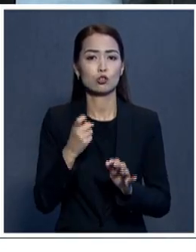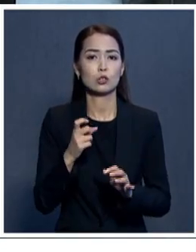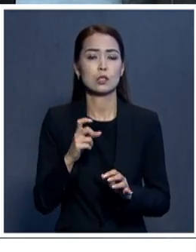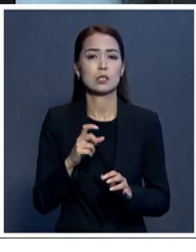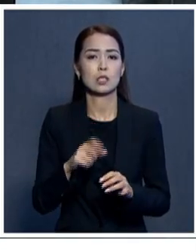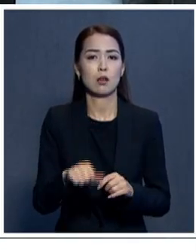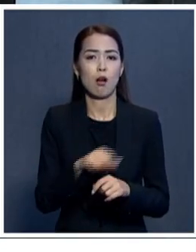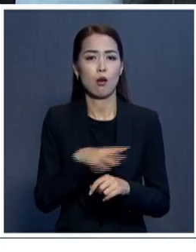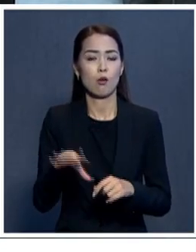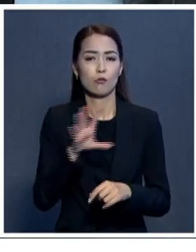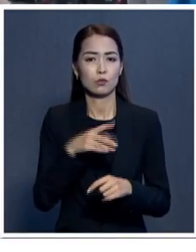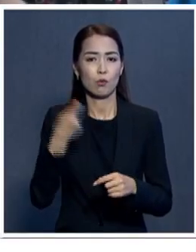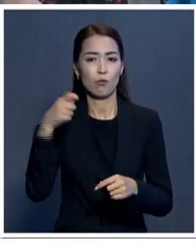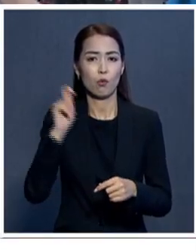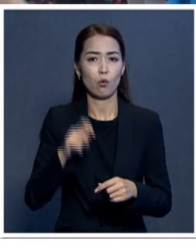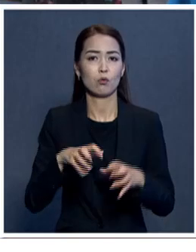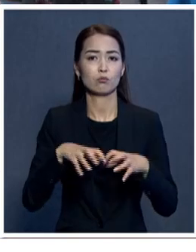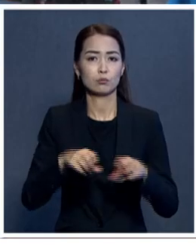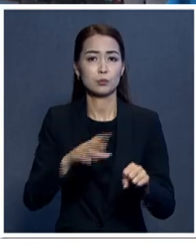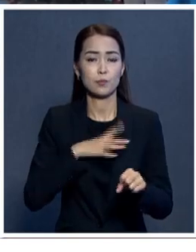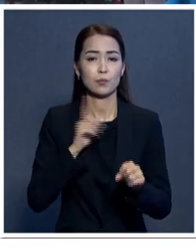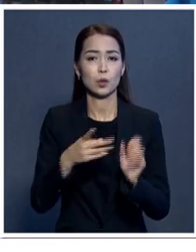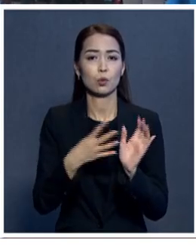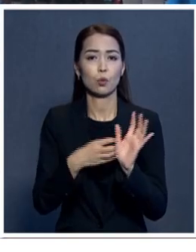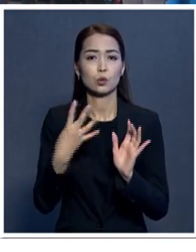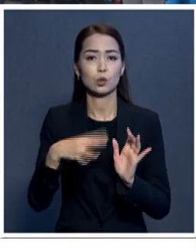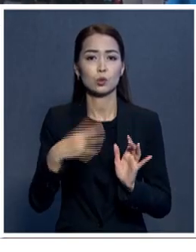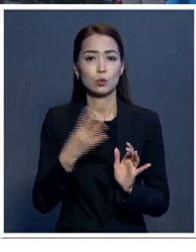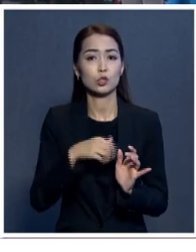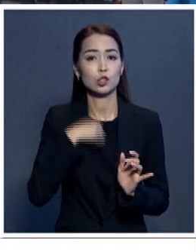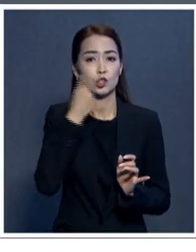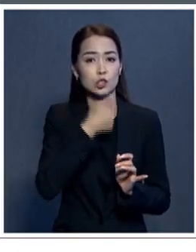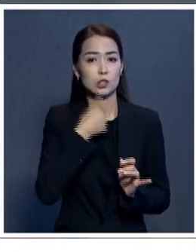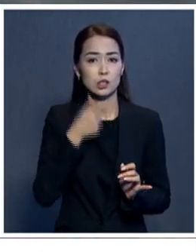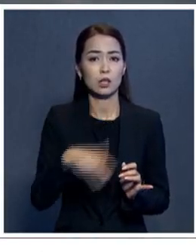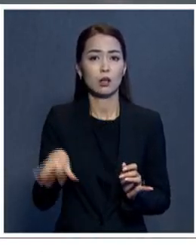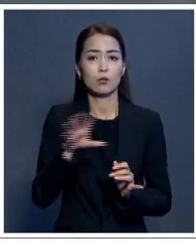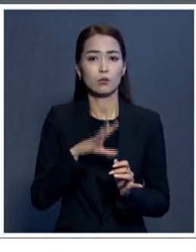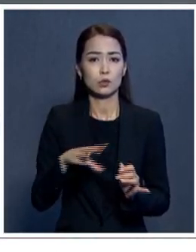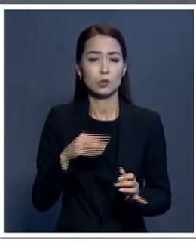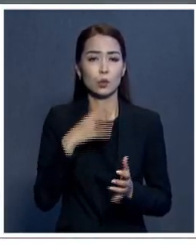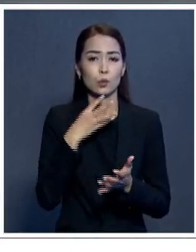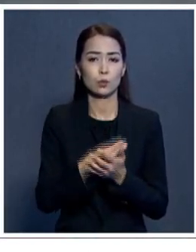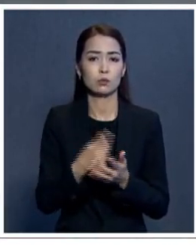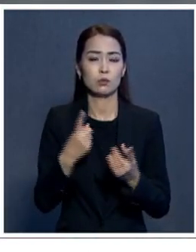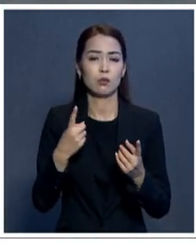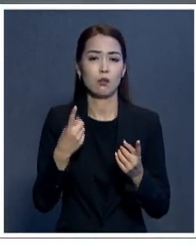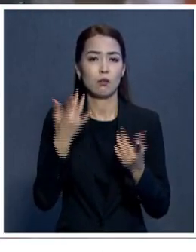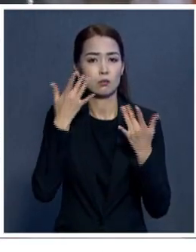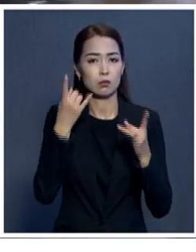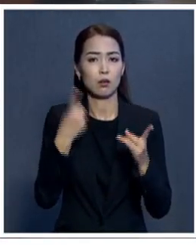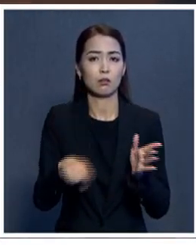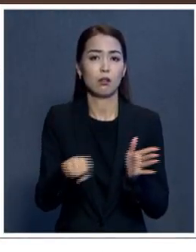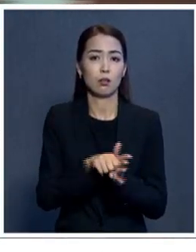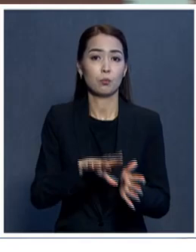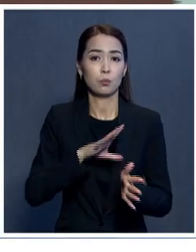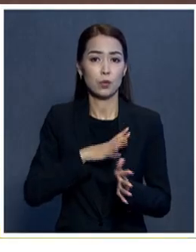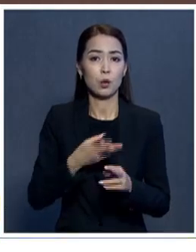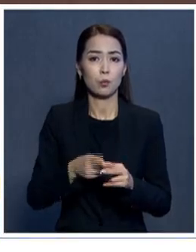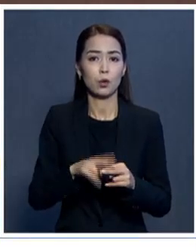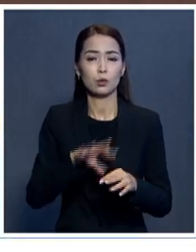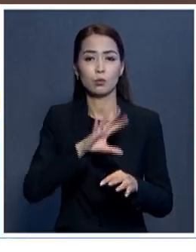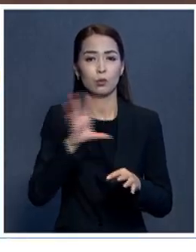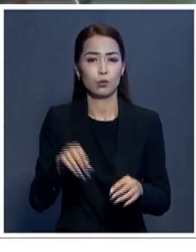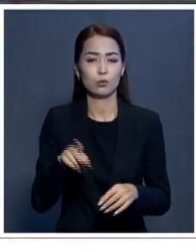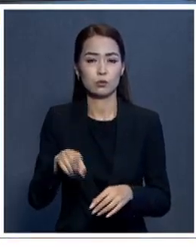фашистті қолға түсірген. 1944 жылы кескілескен ұрыстардың бірінде өзде мерт болады. Кейін оған Кеңес одағының батыры